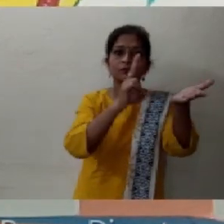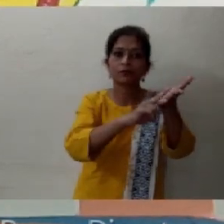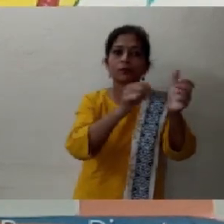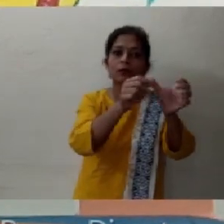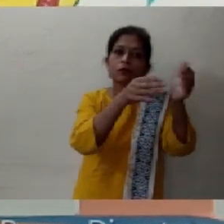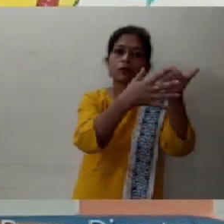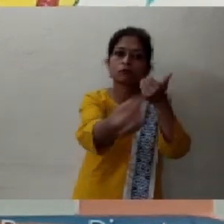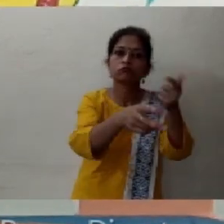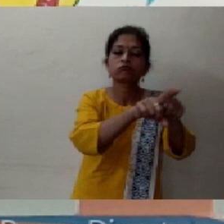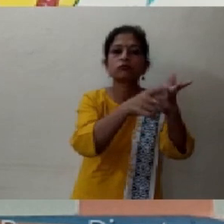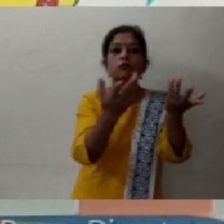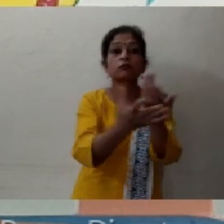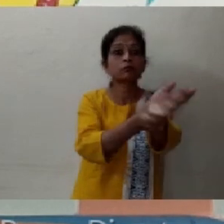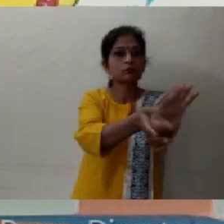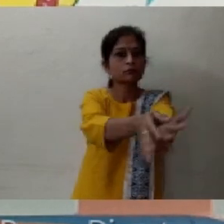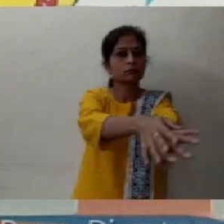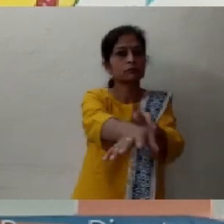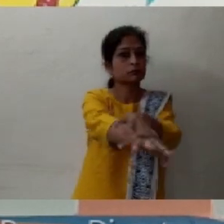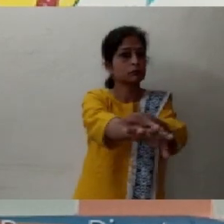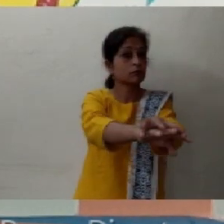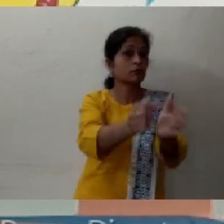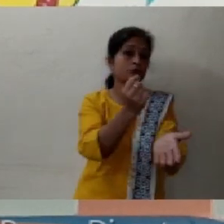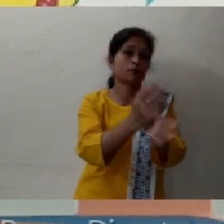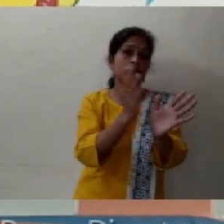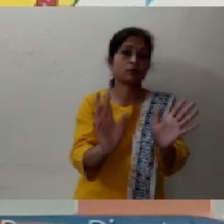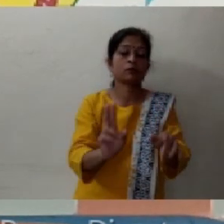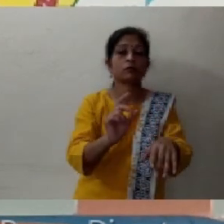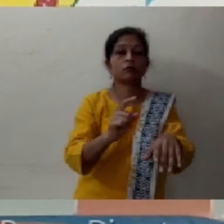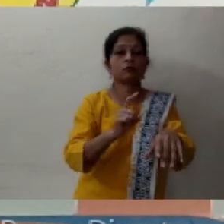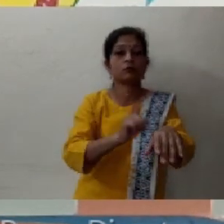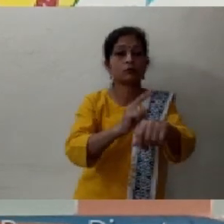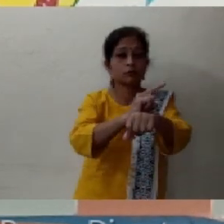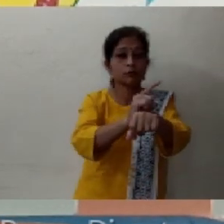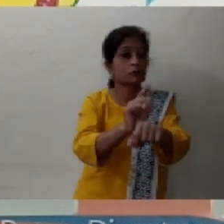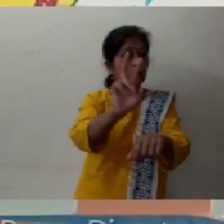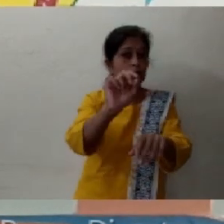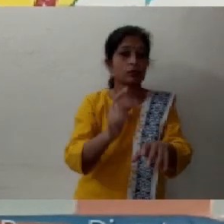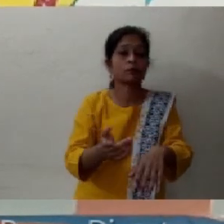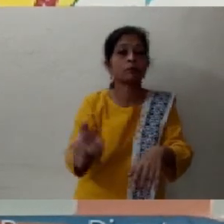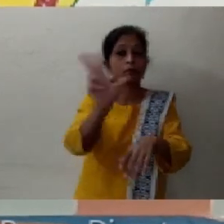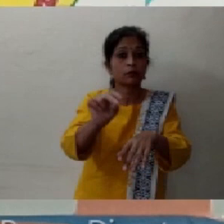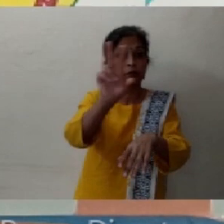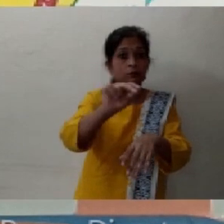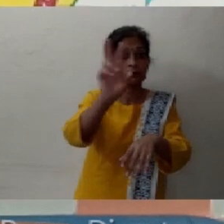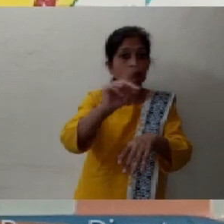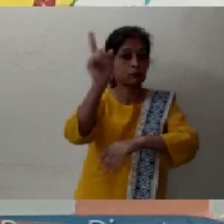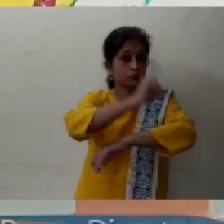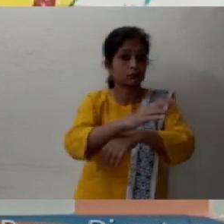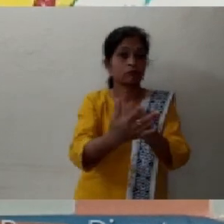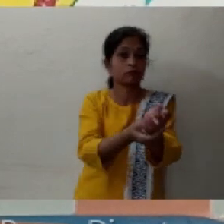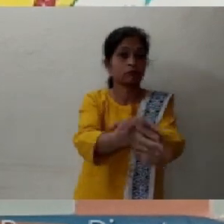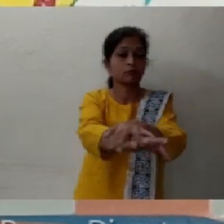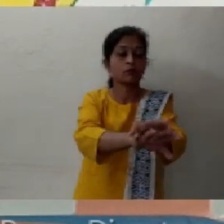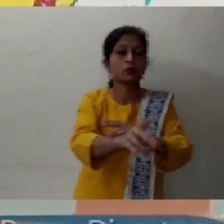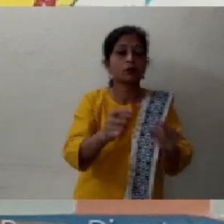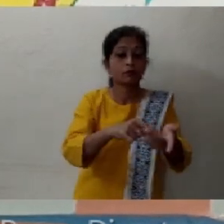है। इसलिए हाथ जरूर धोएं तरीके से 20 सेकंड कम से कम के लिए दिन में कई बार, ताकि अगर हाथ में वायरस हो